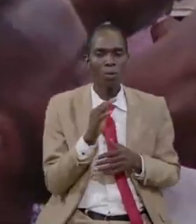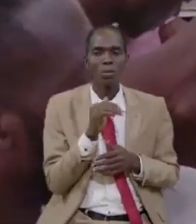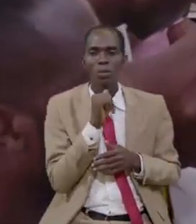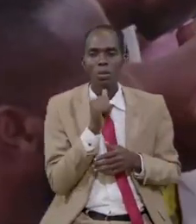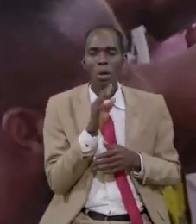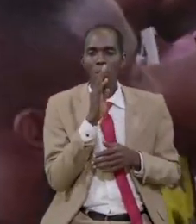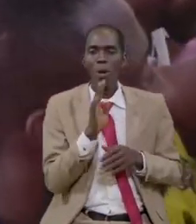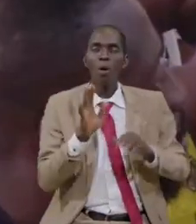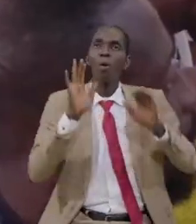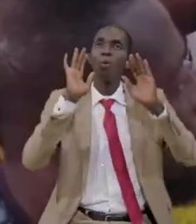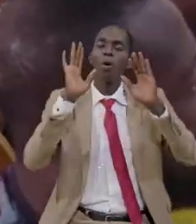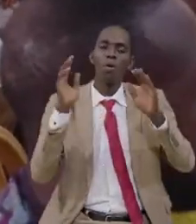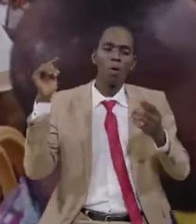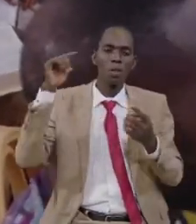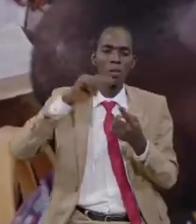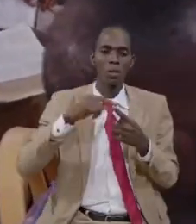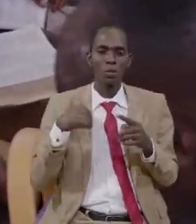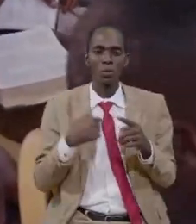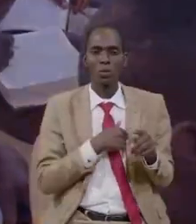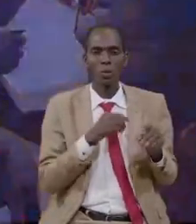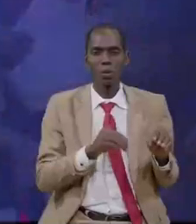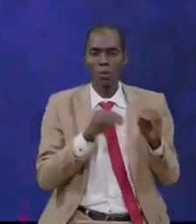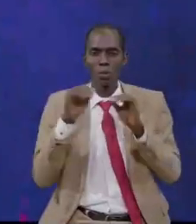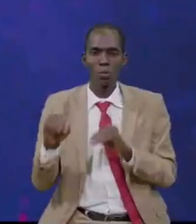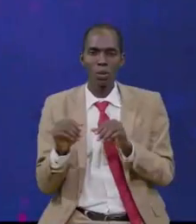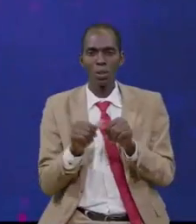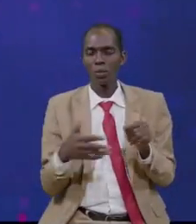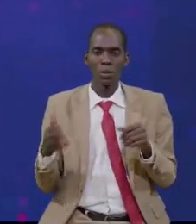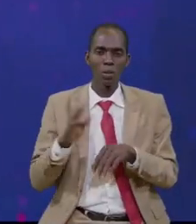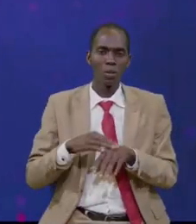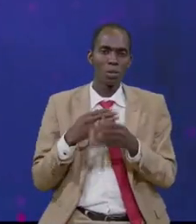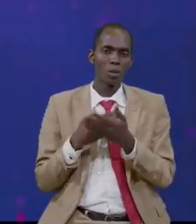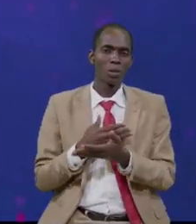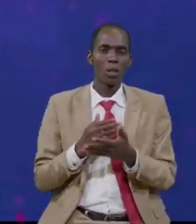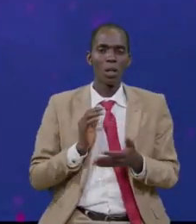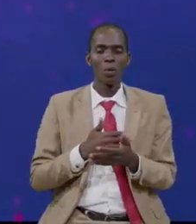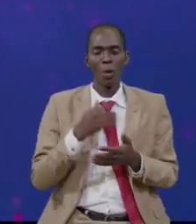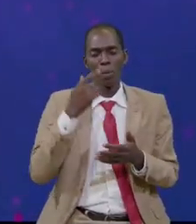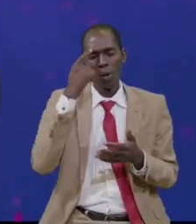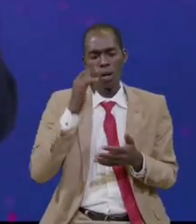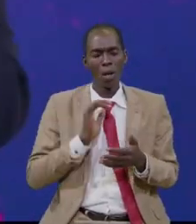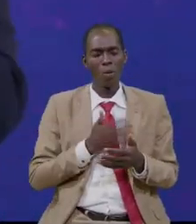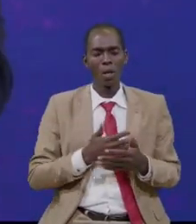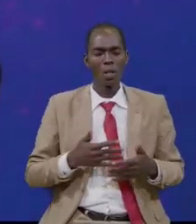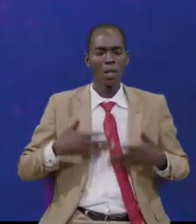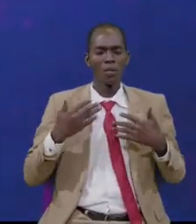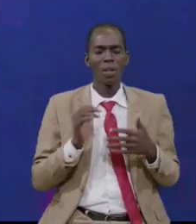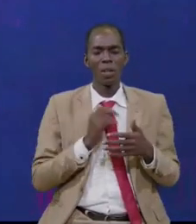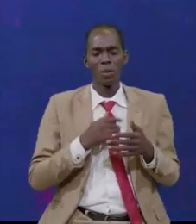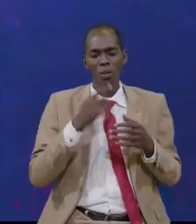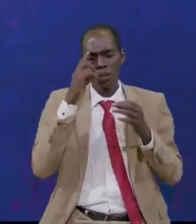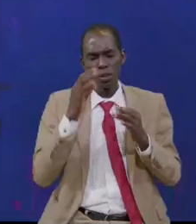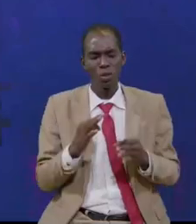ne seront admirables qu'à moins que nous plaçons toutes choses, notre pensée, nos vies, nos décisions, nos comportements,